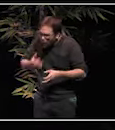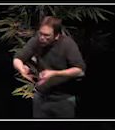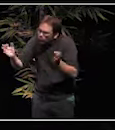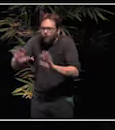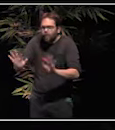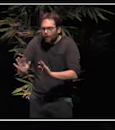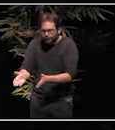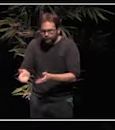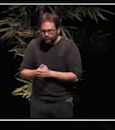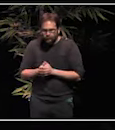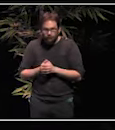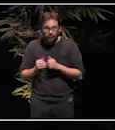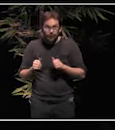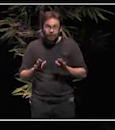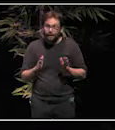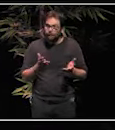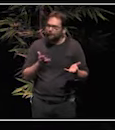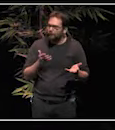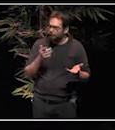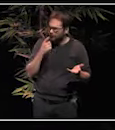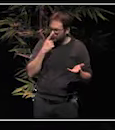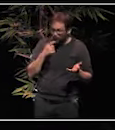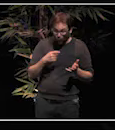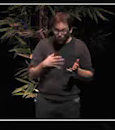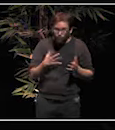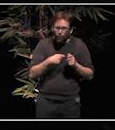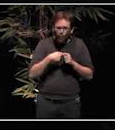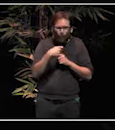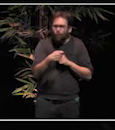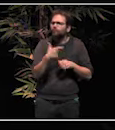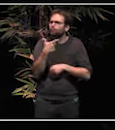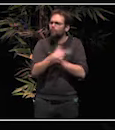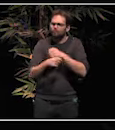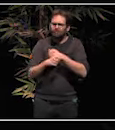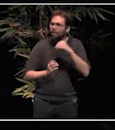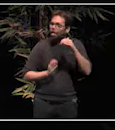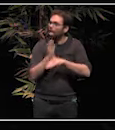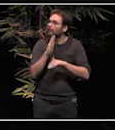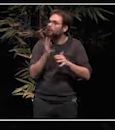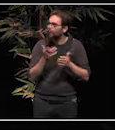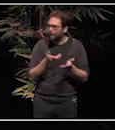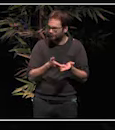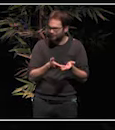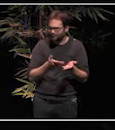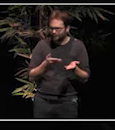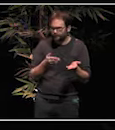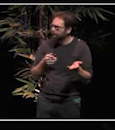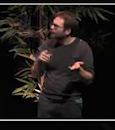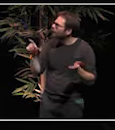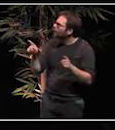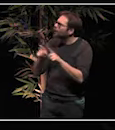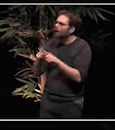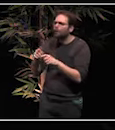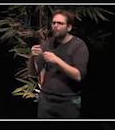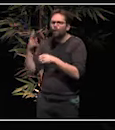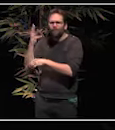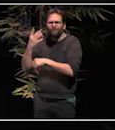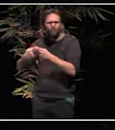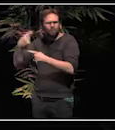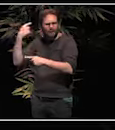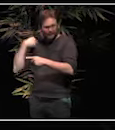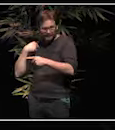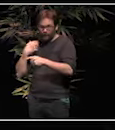qui perdure beaucoup plus longtemps que 2 semaines, même si c'est plus difficile à objectiver, c'est un peu ce que décrivait Armel dans la conférence précédente.